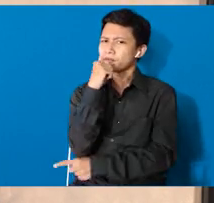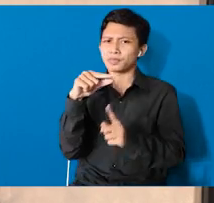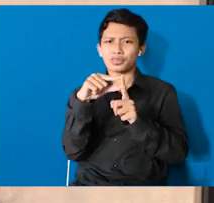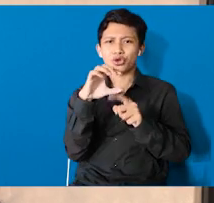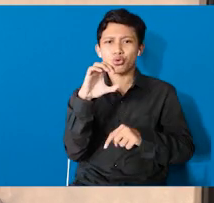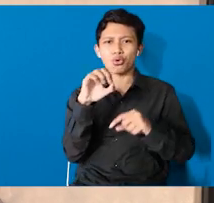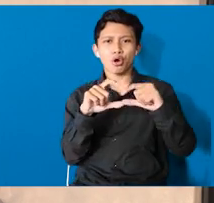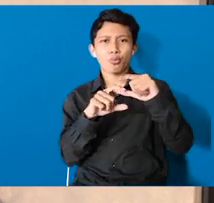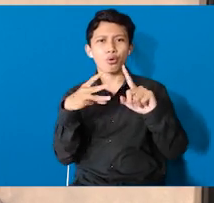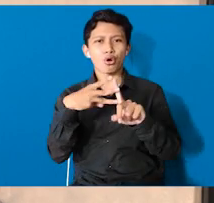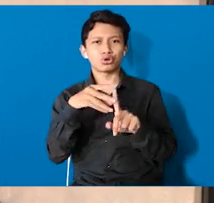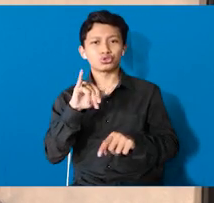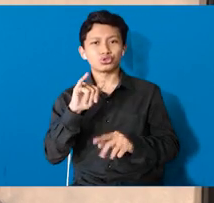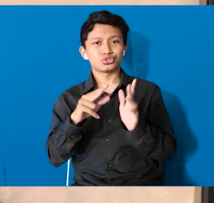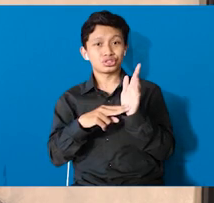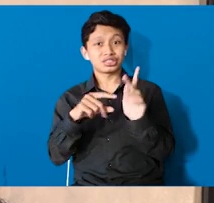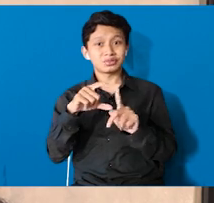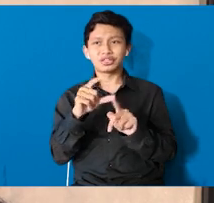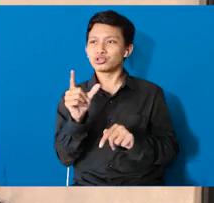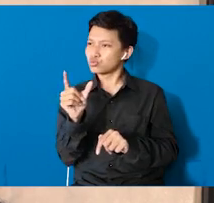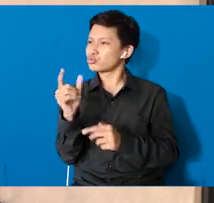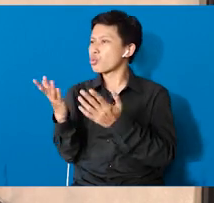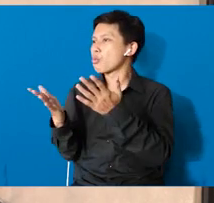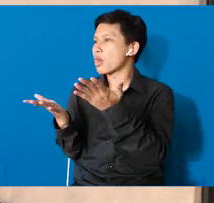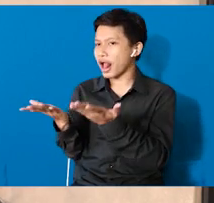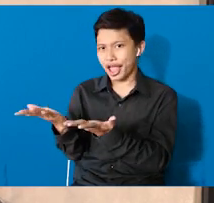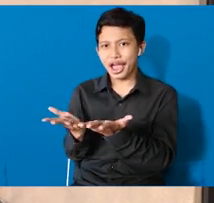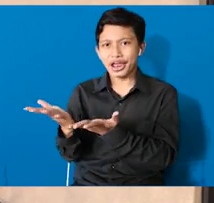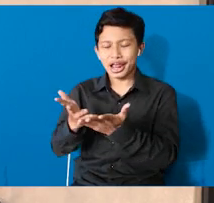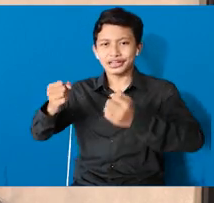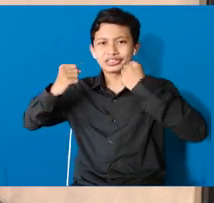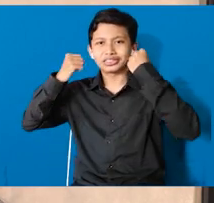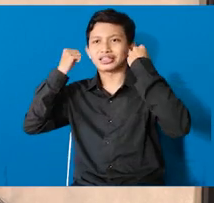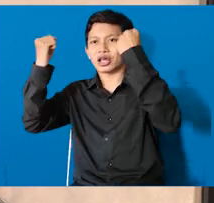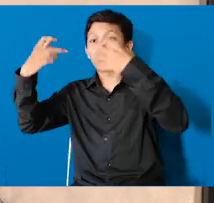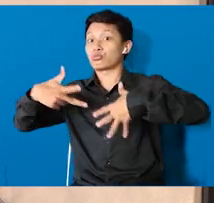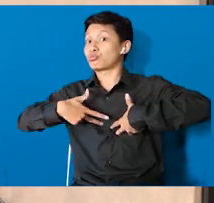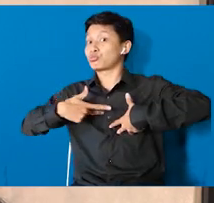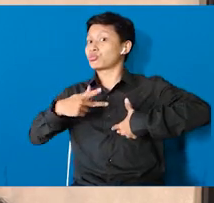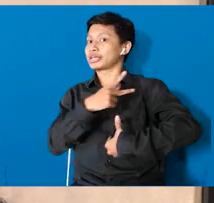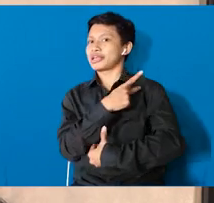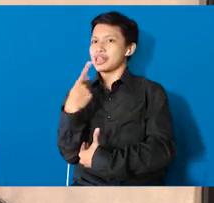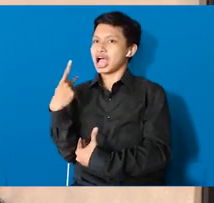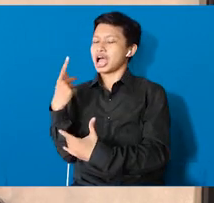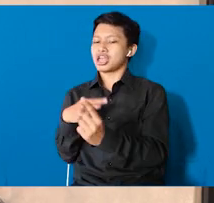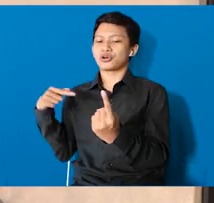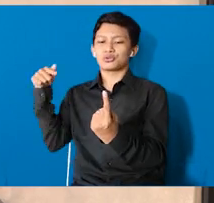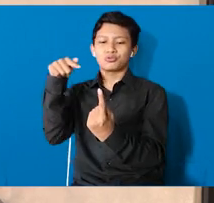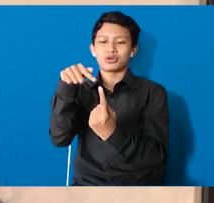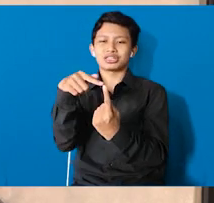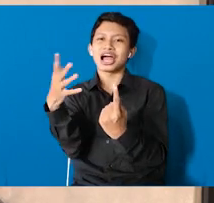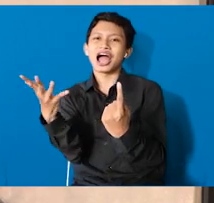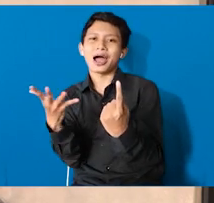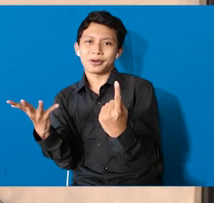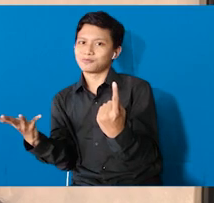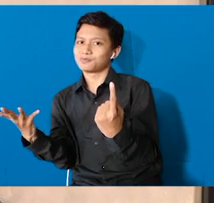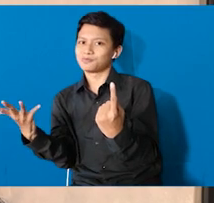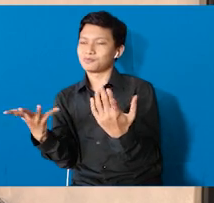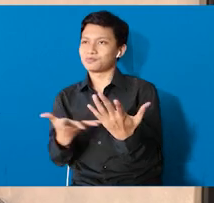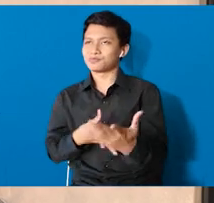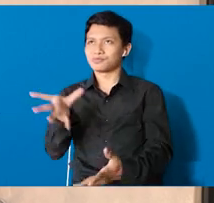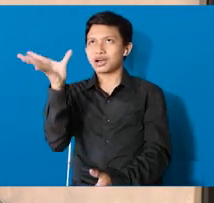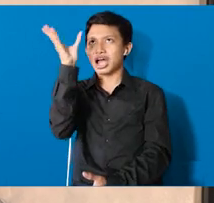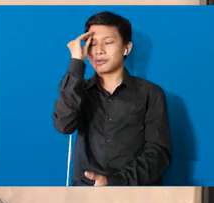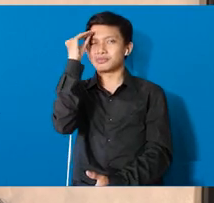POSBINDU itu adalah pelayanan pemecahan kesehatan bagi kami yang bertujuan untuk mendeteksi